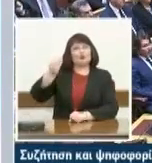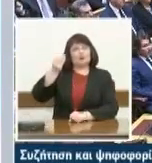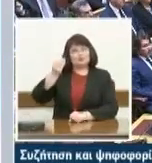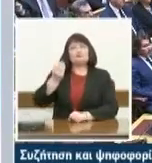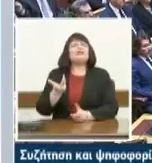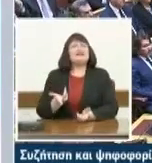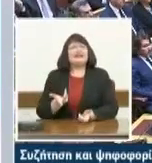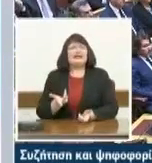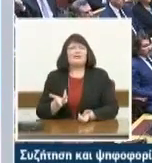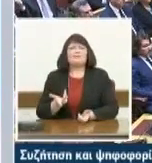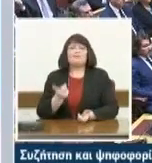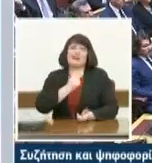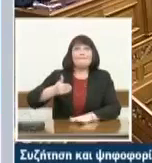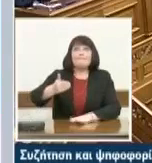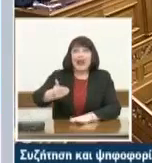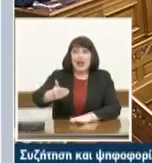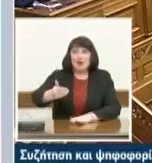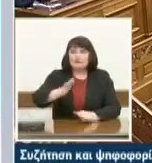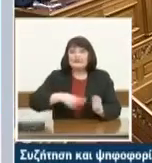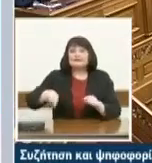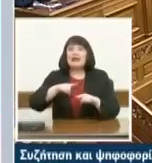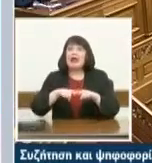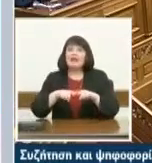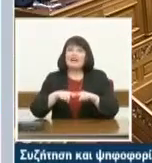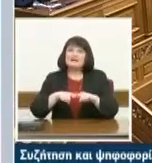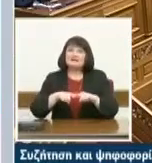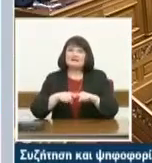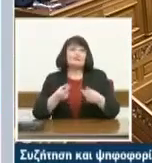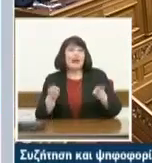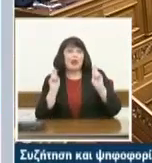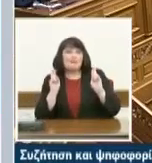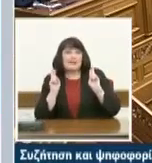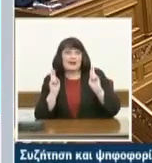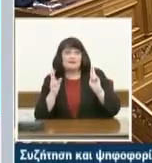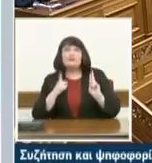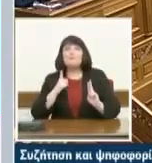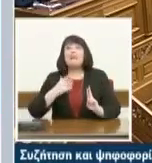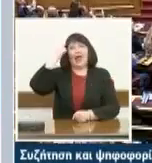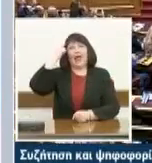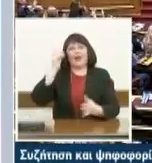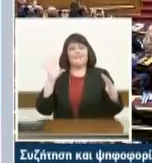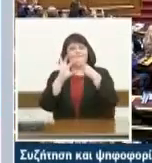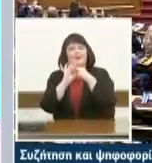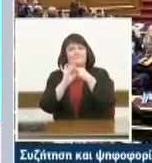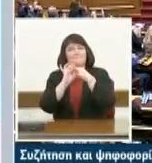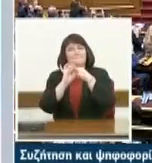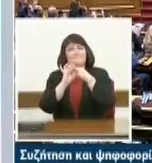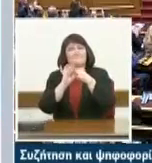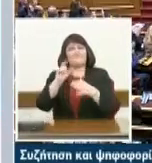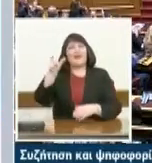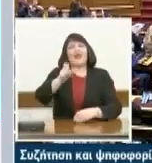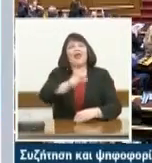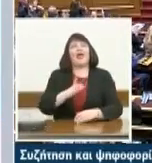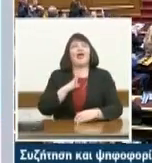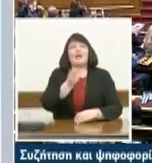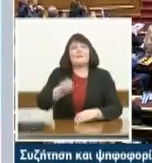και μέσω των θεσμικών παρεμβάσεων. Προφανώς και σε αυτή την περίπτωση ο ΣΥΡΙΖΑ, αλλά και στη χθεσινή που ένας βουλευτής μας και υπουργός δέχτηκε